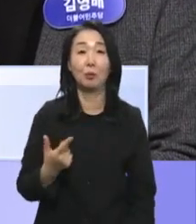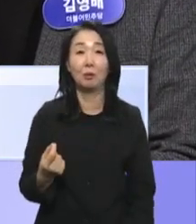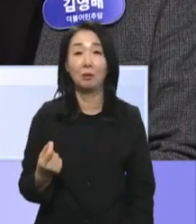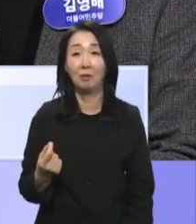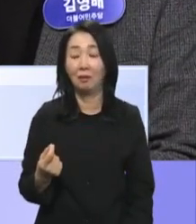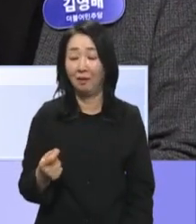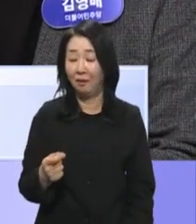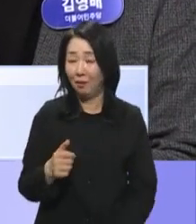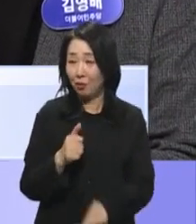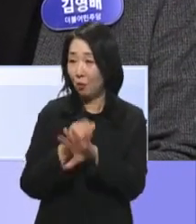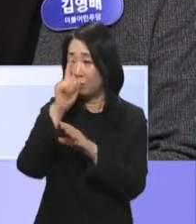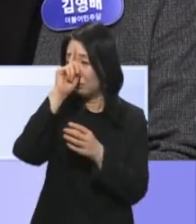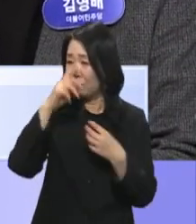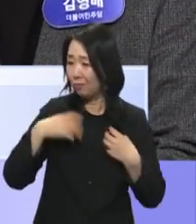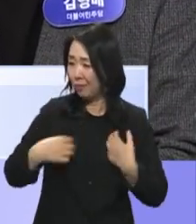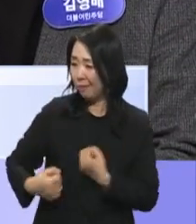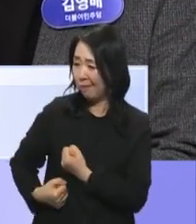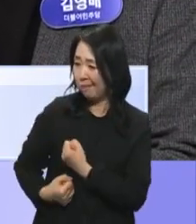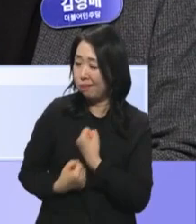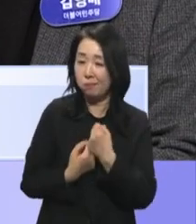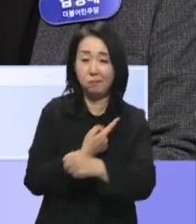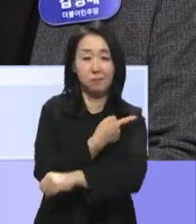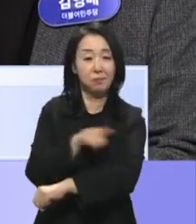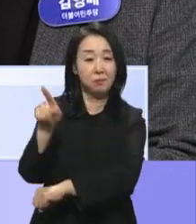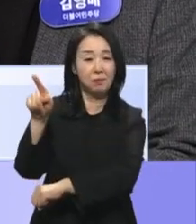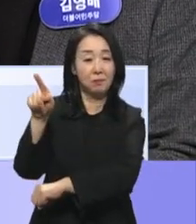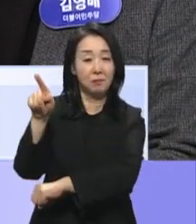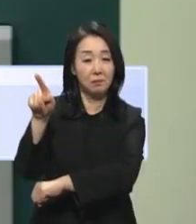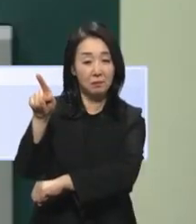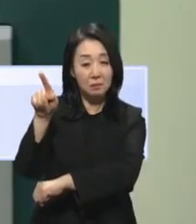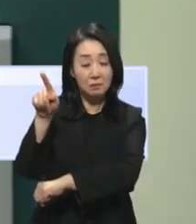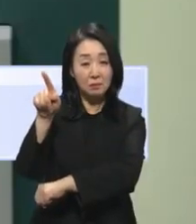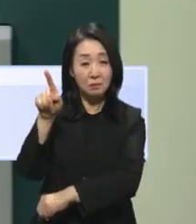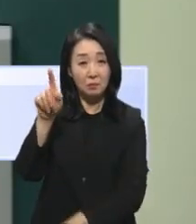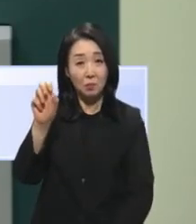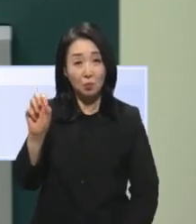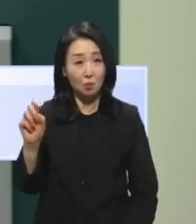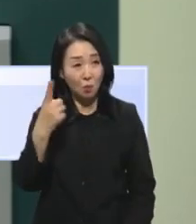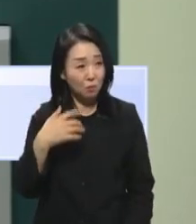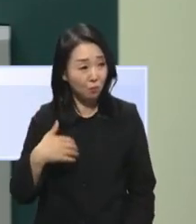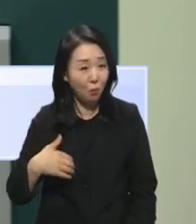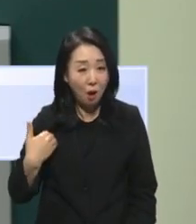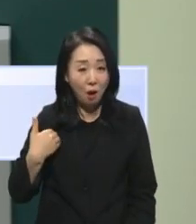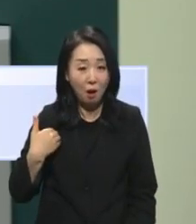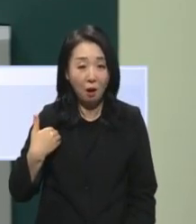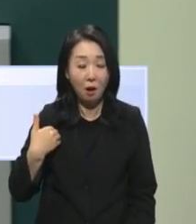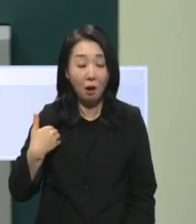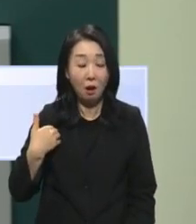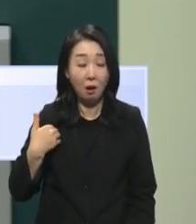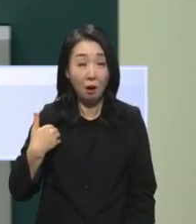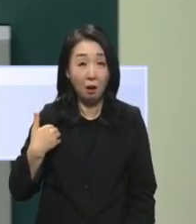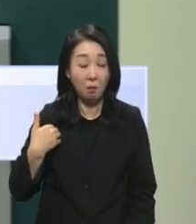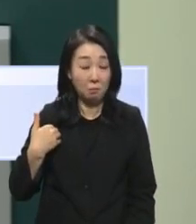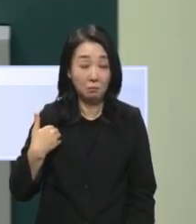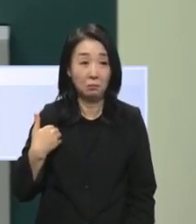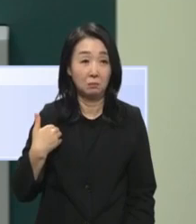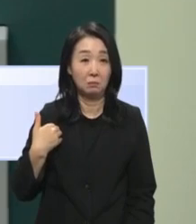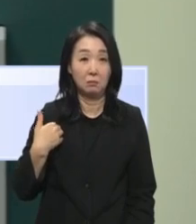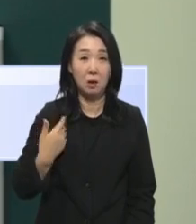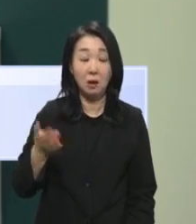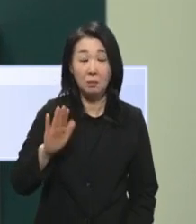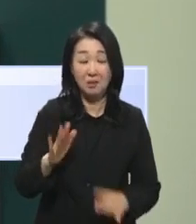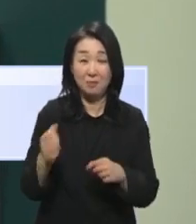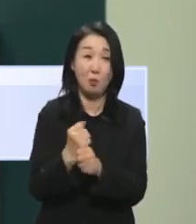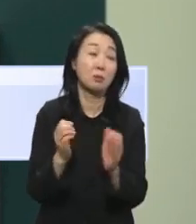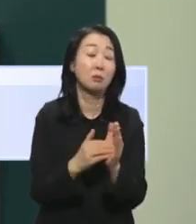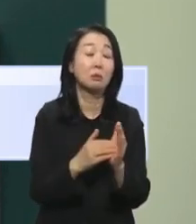무능한 지금 상황이거든요 원인을 모르는 상황이 발생을 했는데도 정부는 복구 됐으니까 끝났다는 식으로 별일 아니다 이렇게만 지금